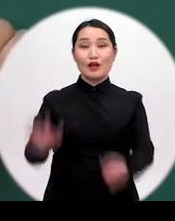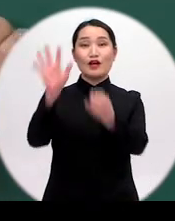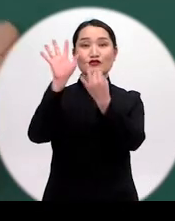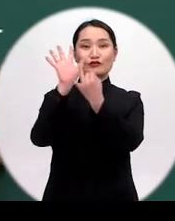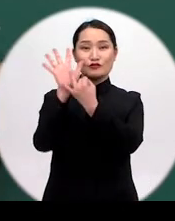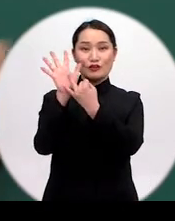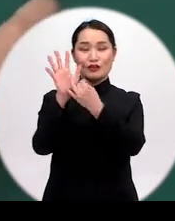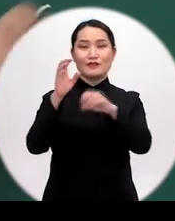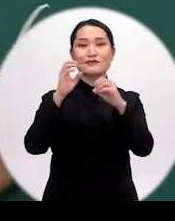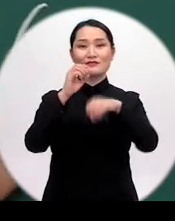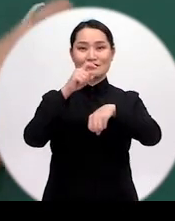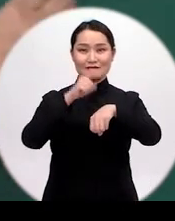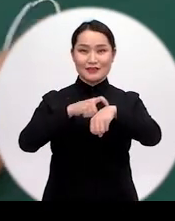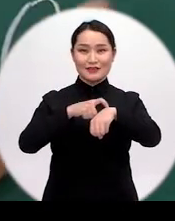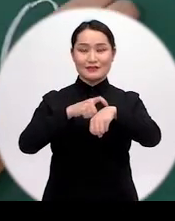7 цагийг заасан.